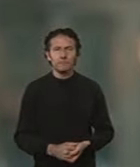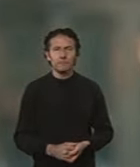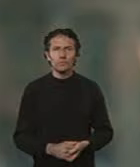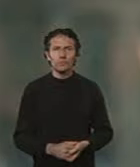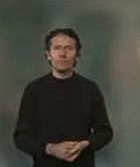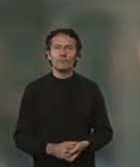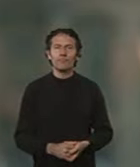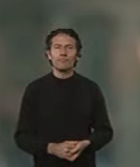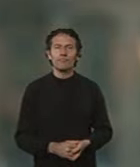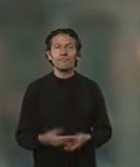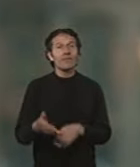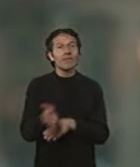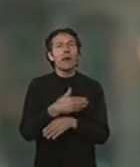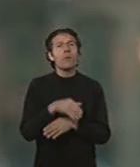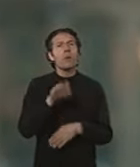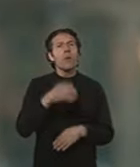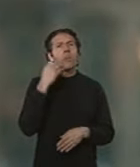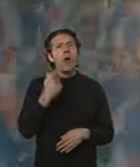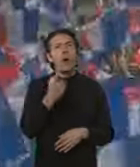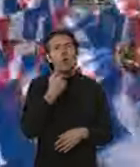tricolor cepeau